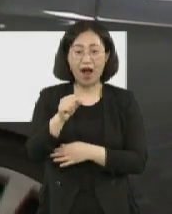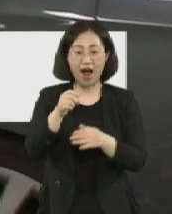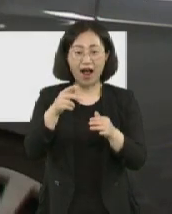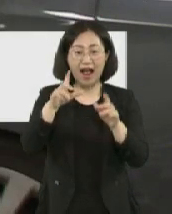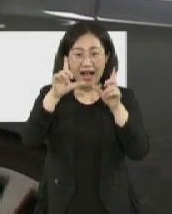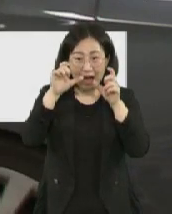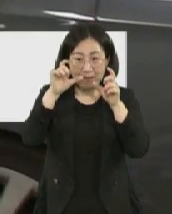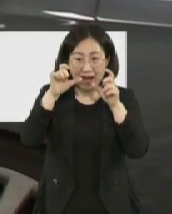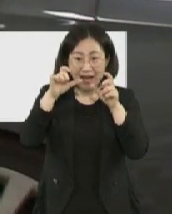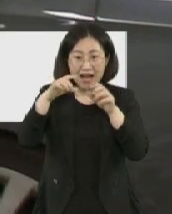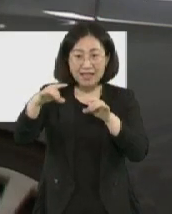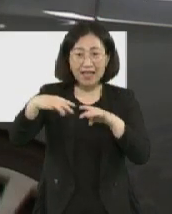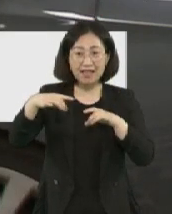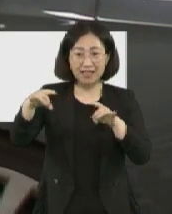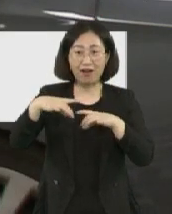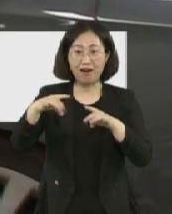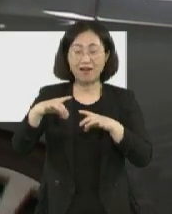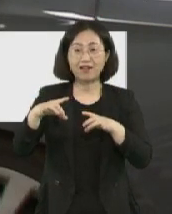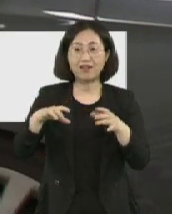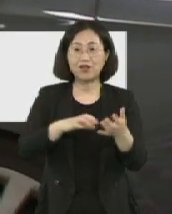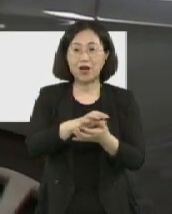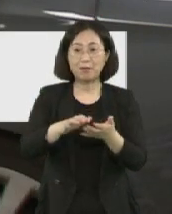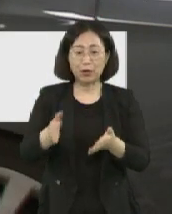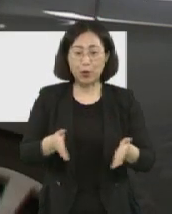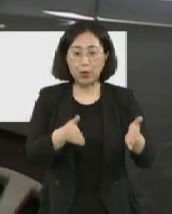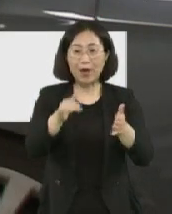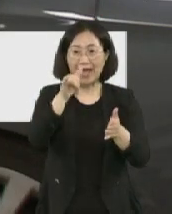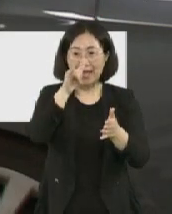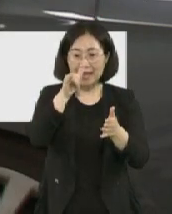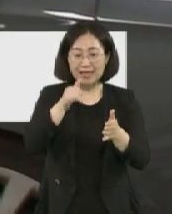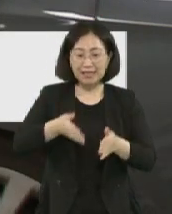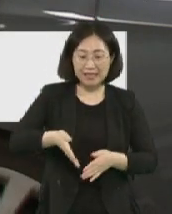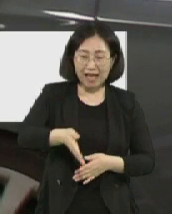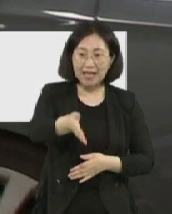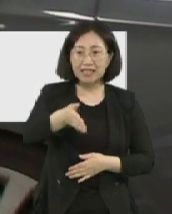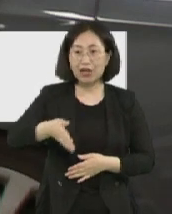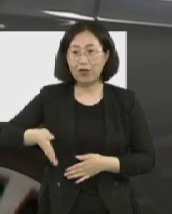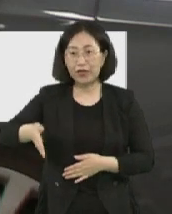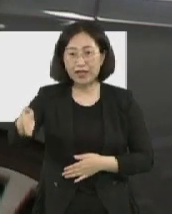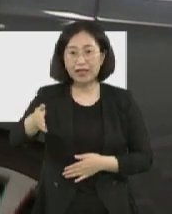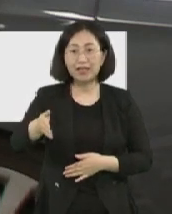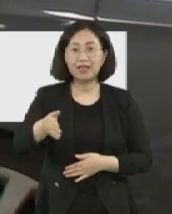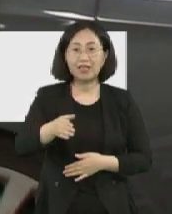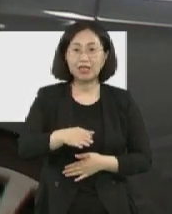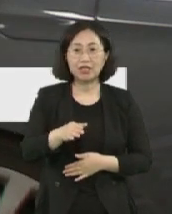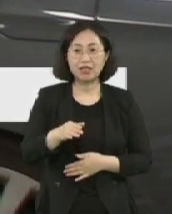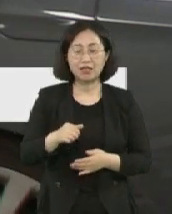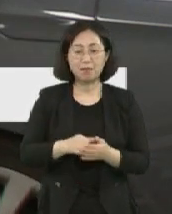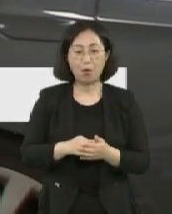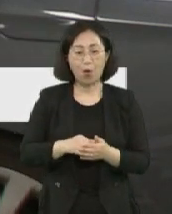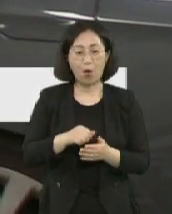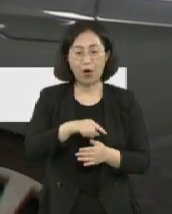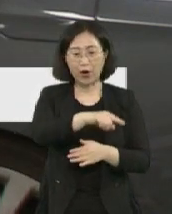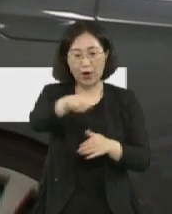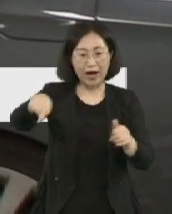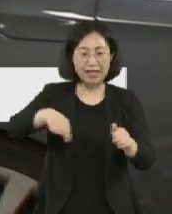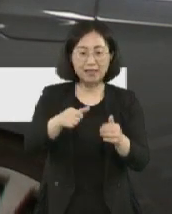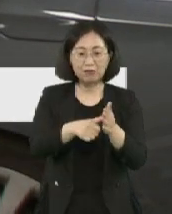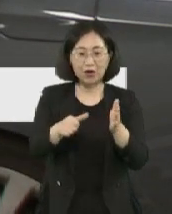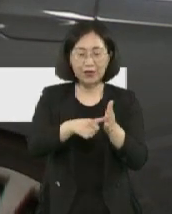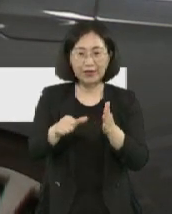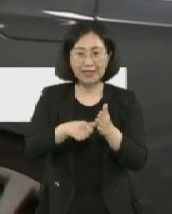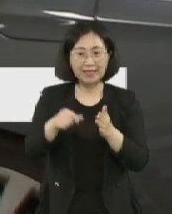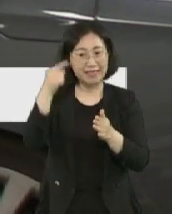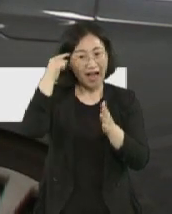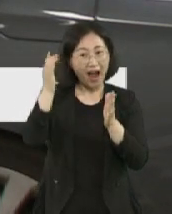있는 차선들, 마크들을 인공지능으로 검출을 하고 있고 교차로 또는 비신호 교차로 그리고 정지 차량을 회피하는데